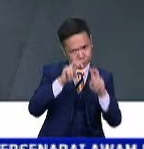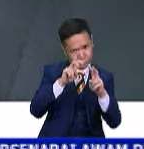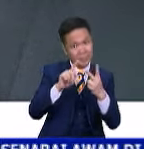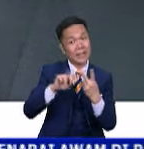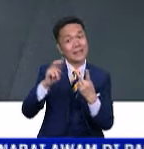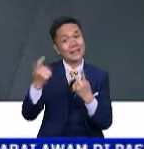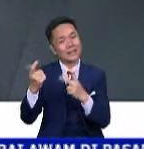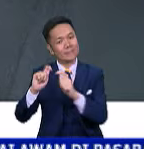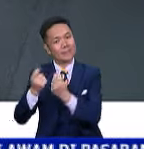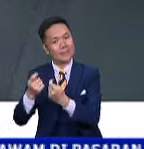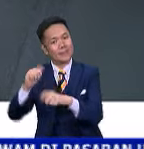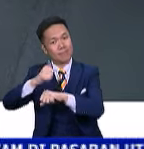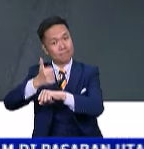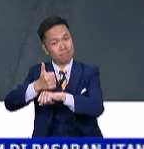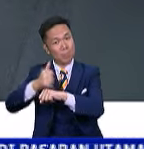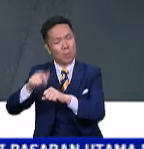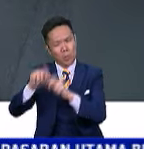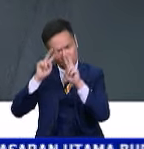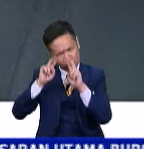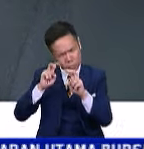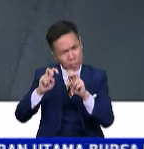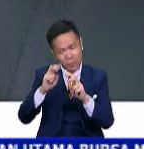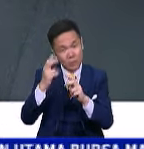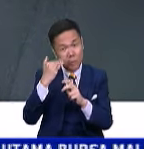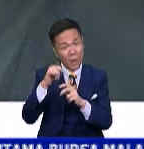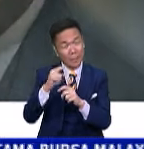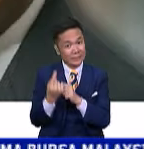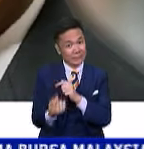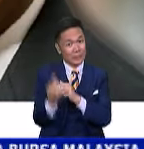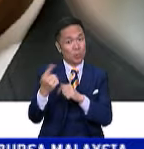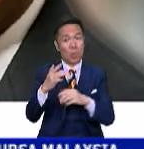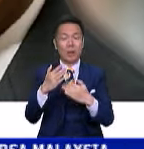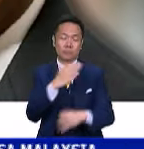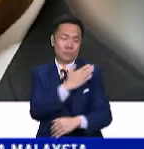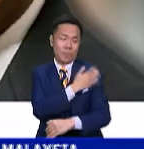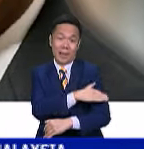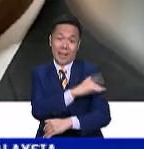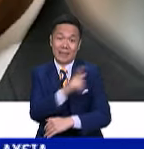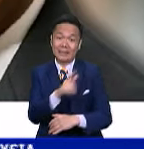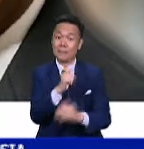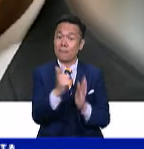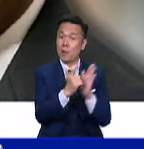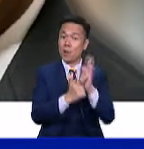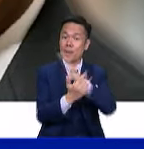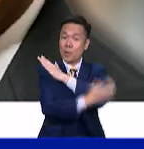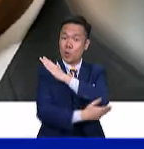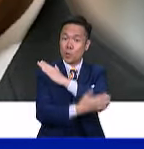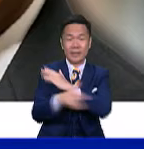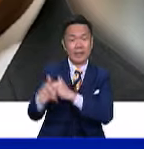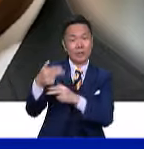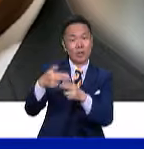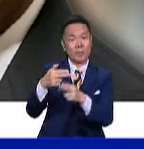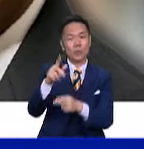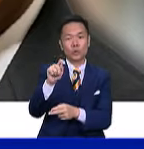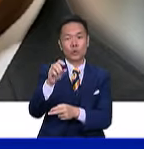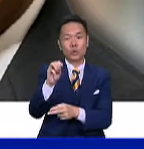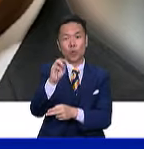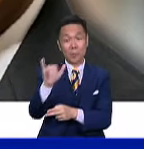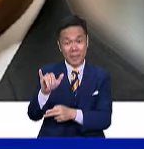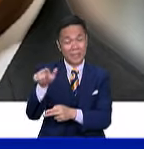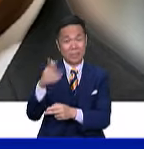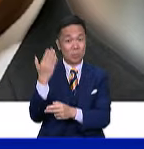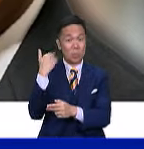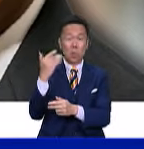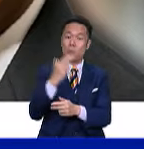Pasukan petugas khas bagi membuat kajian awal terhadap dakwaan ngebekas peguam negara transcriptomic Thomas menerusi bukunya